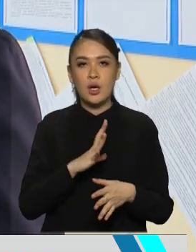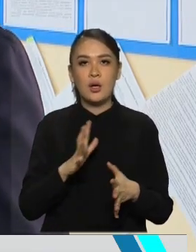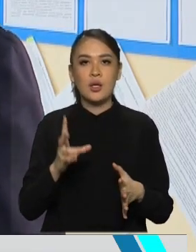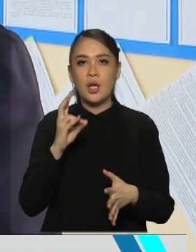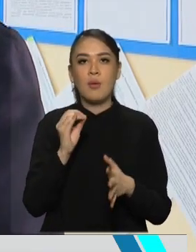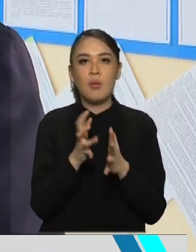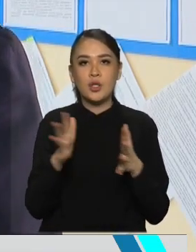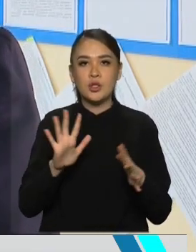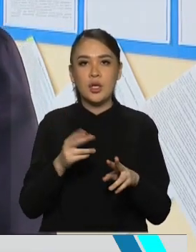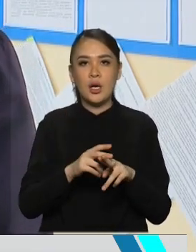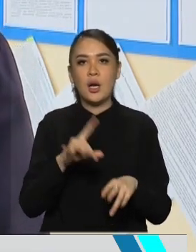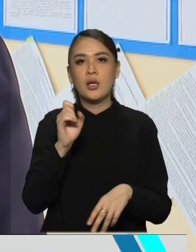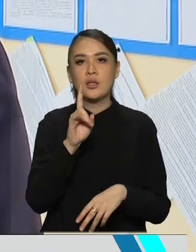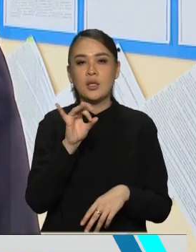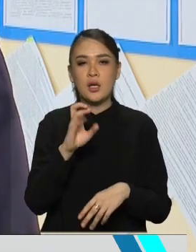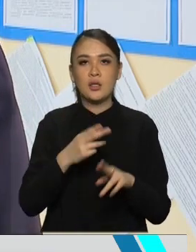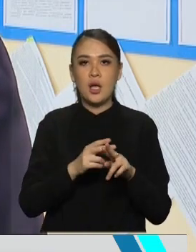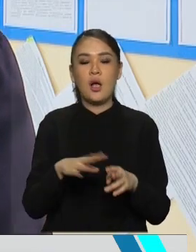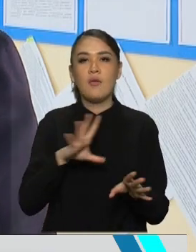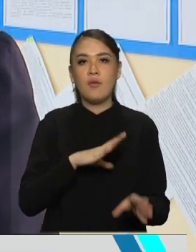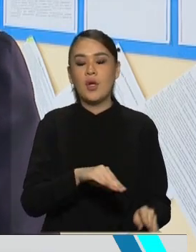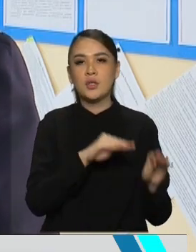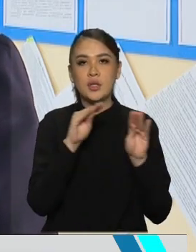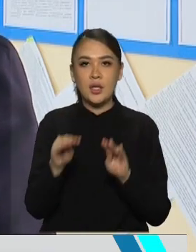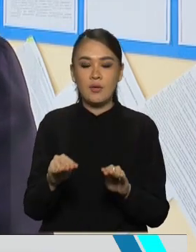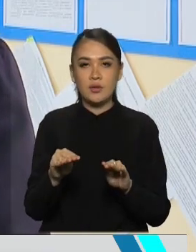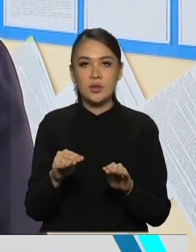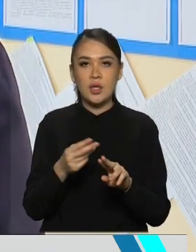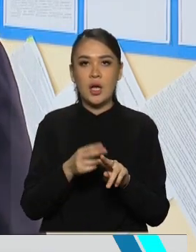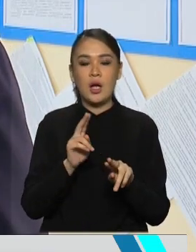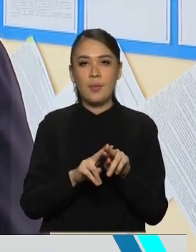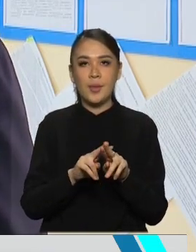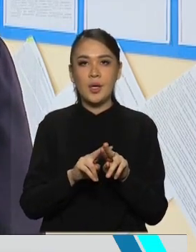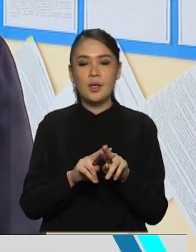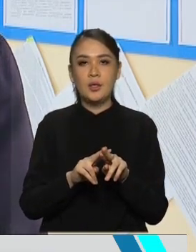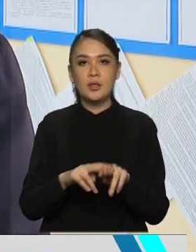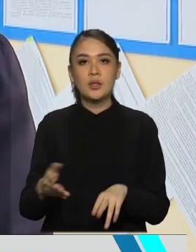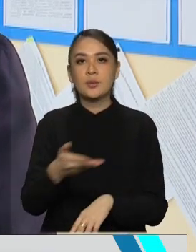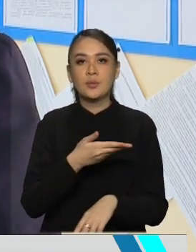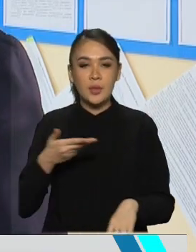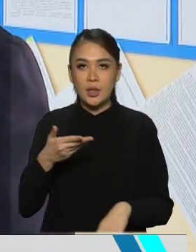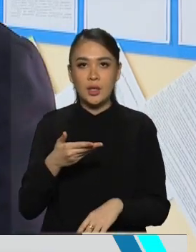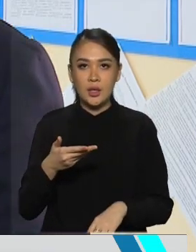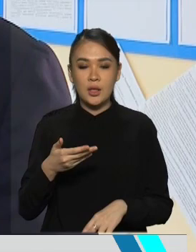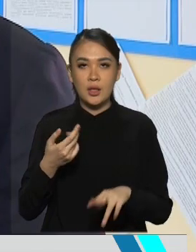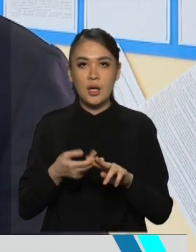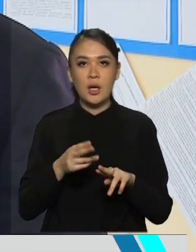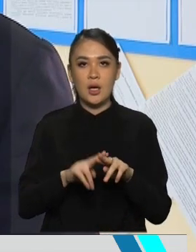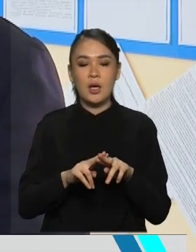но позволяют восстанавливаться пациентам. Мы именно такие